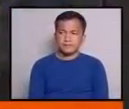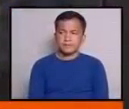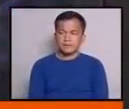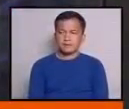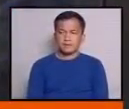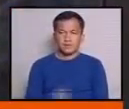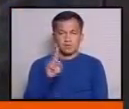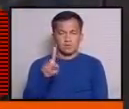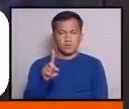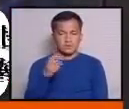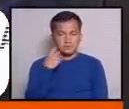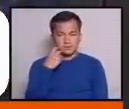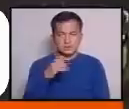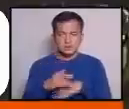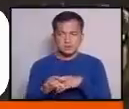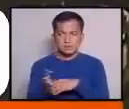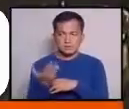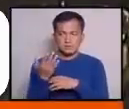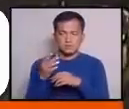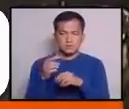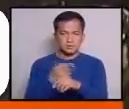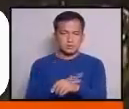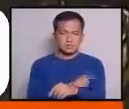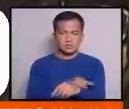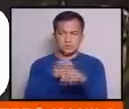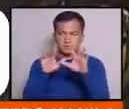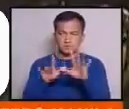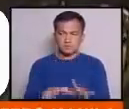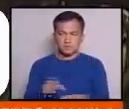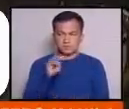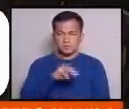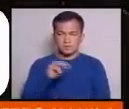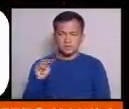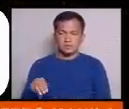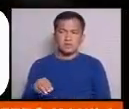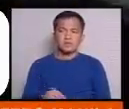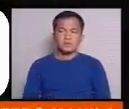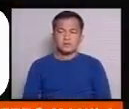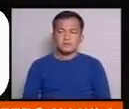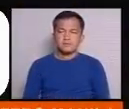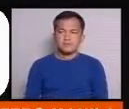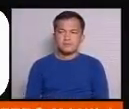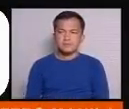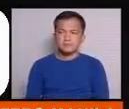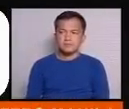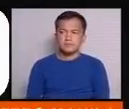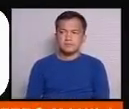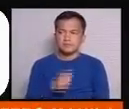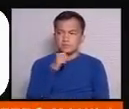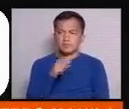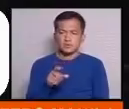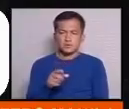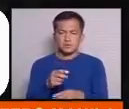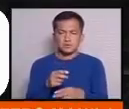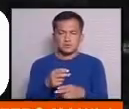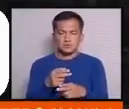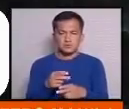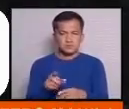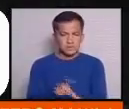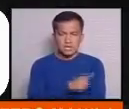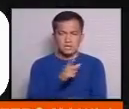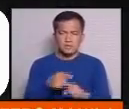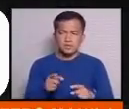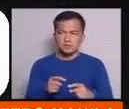Pasado alauna kaninang madaling araw, biglang bumuhos ang malakas na ulan sa Metro Manila. Hindi naman ito nagtagal pero agad binaha ang